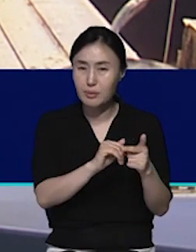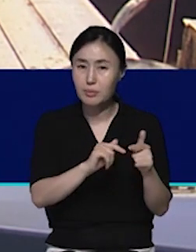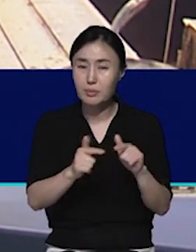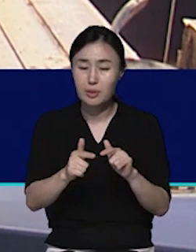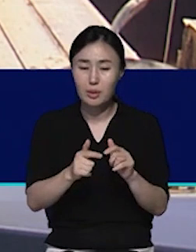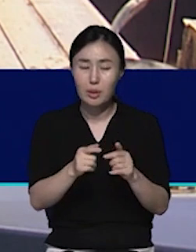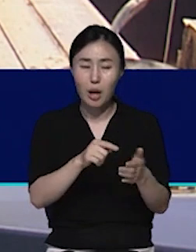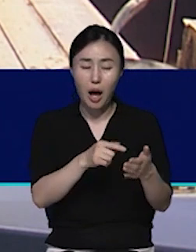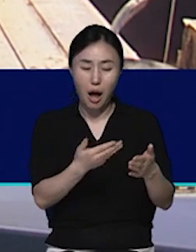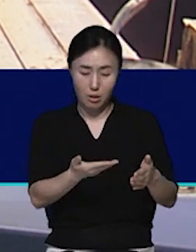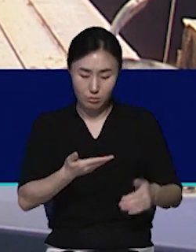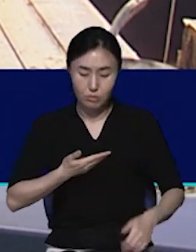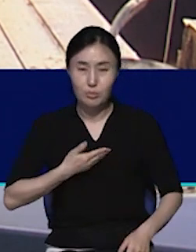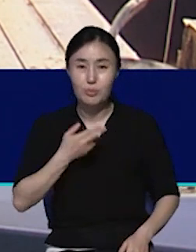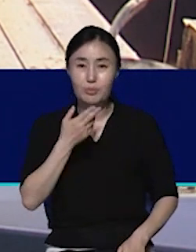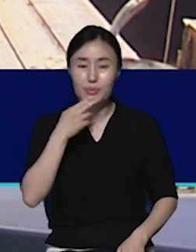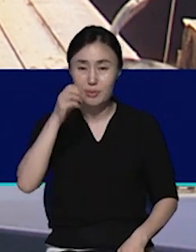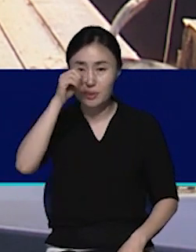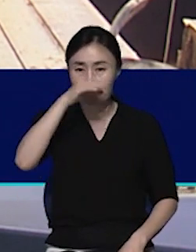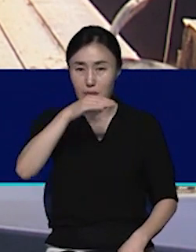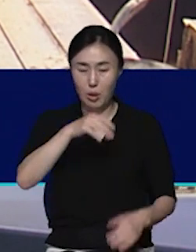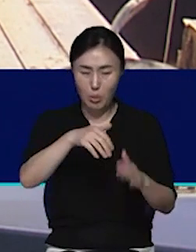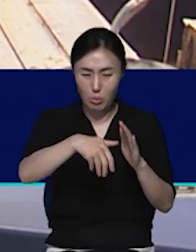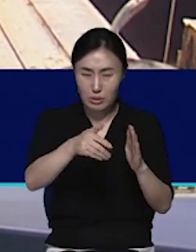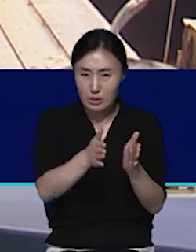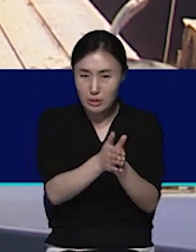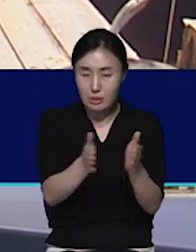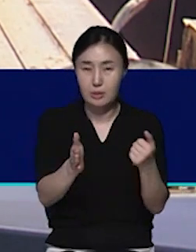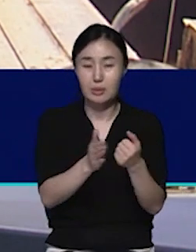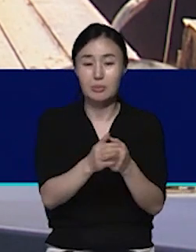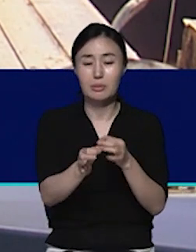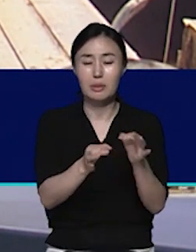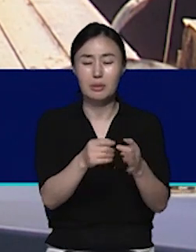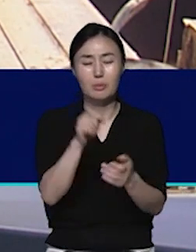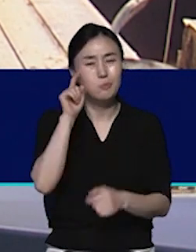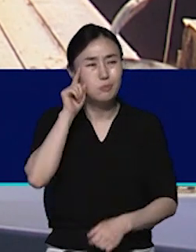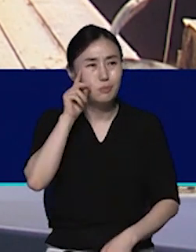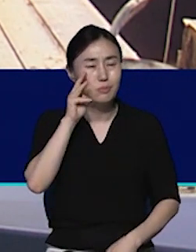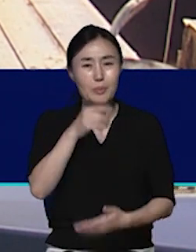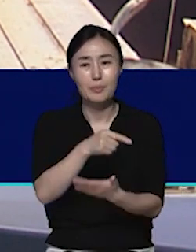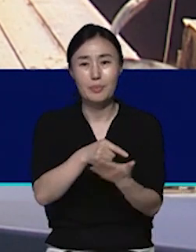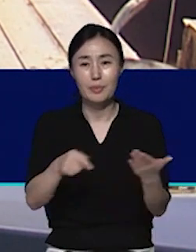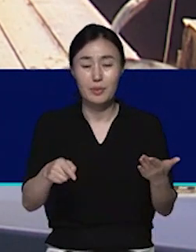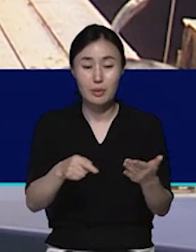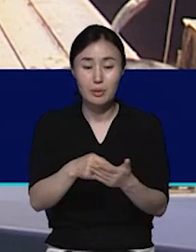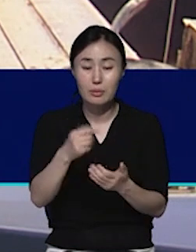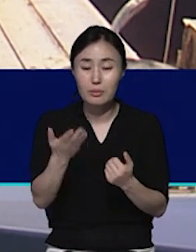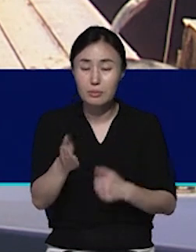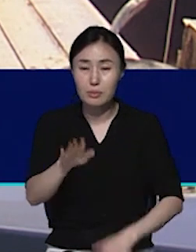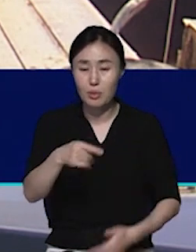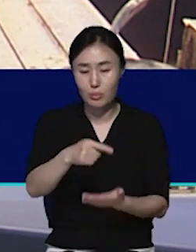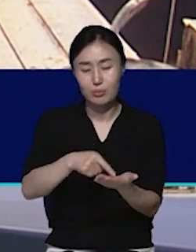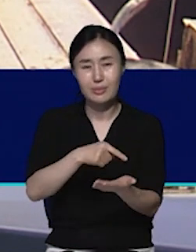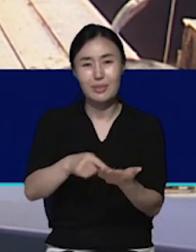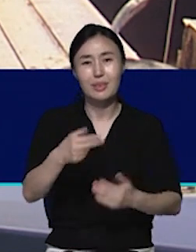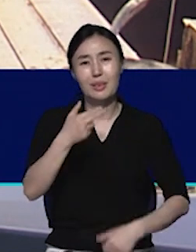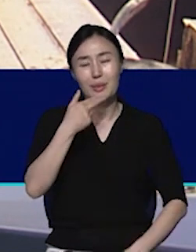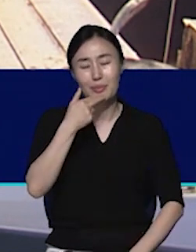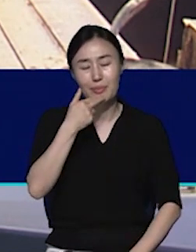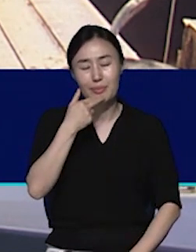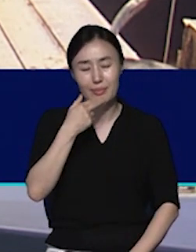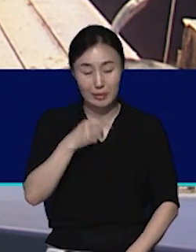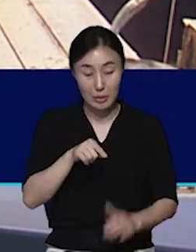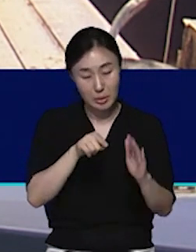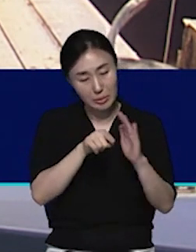공사가 진행되면서 며칠 동안 장사를 망쳐야 했습니다. 그런데 제대로 된 보상은 기대할 수 없다고 합니다. 임경섭